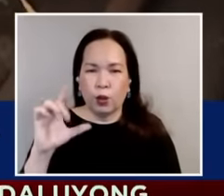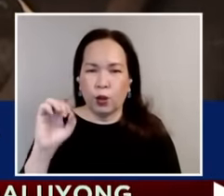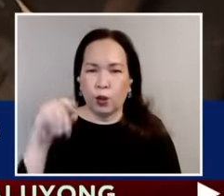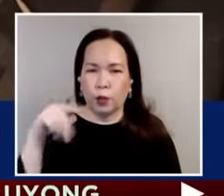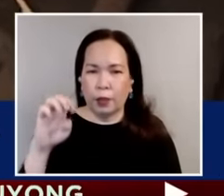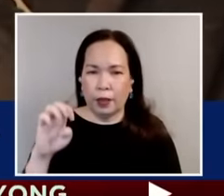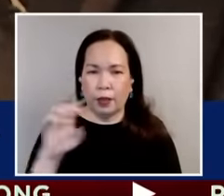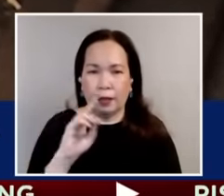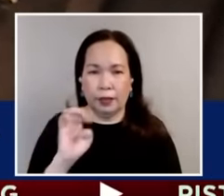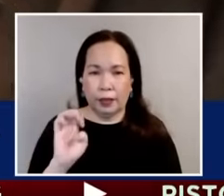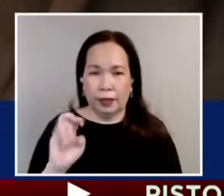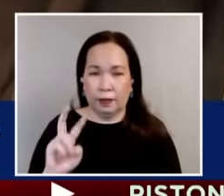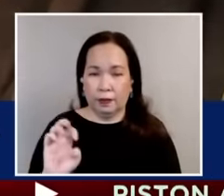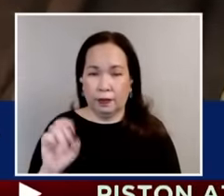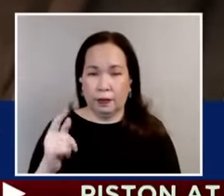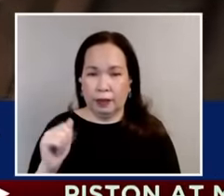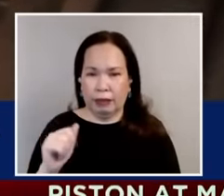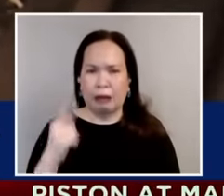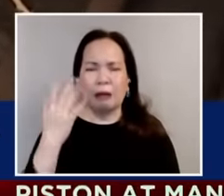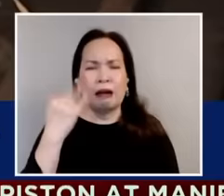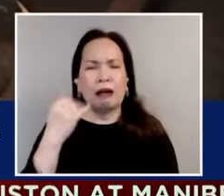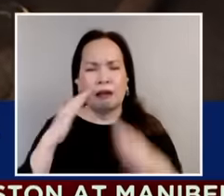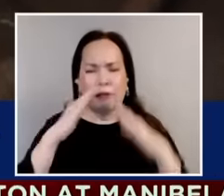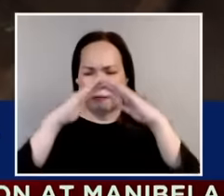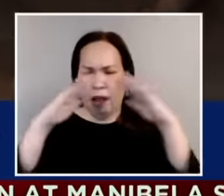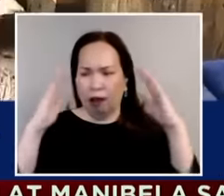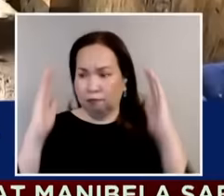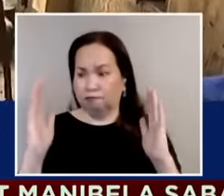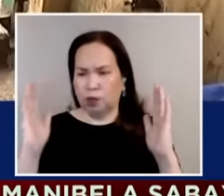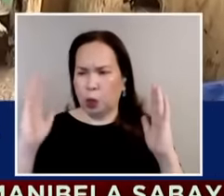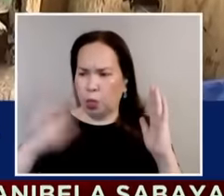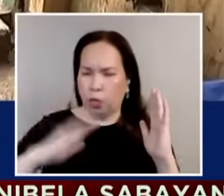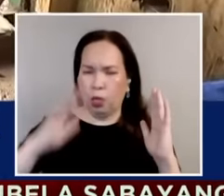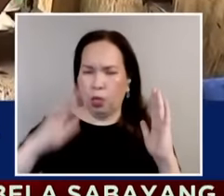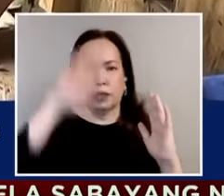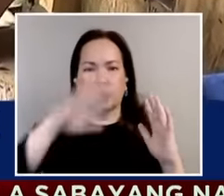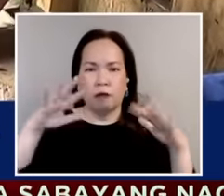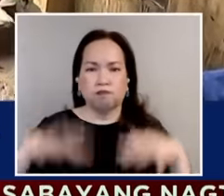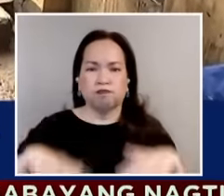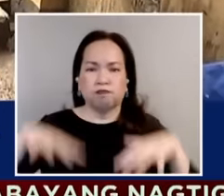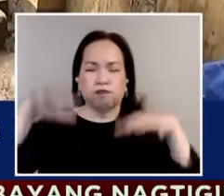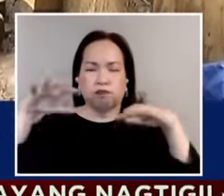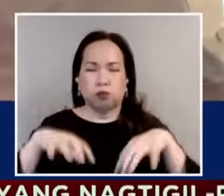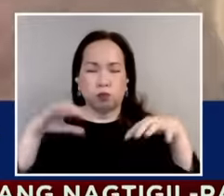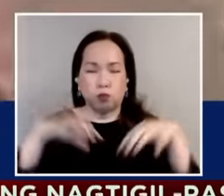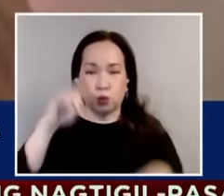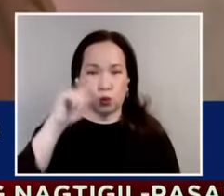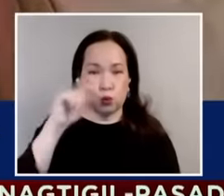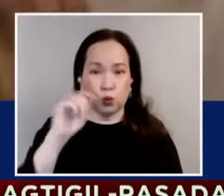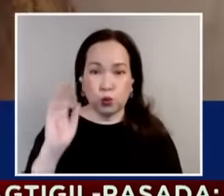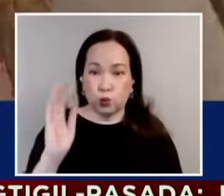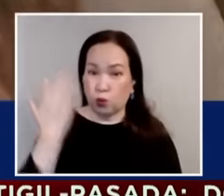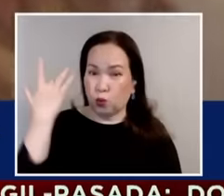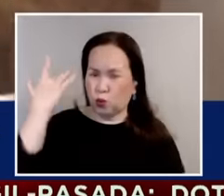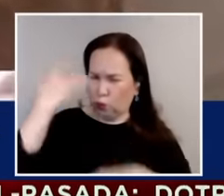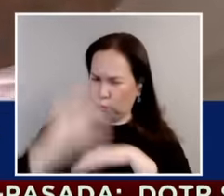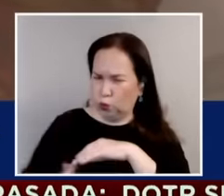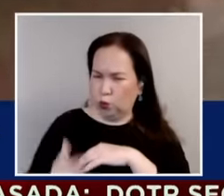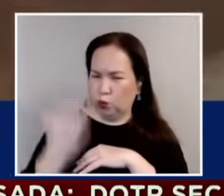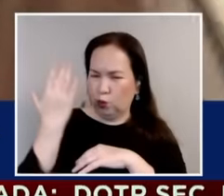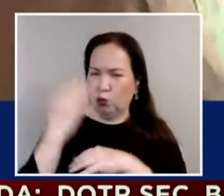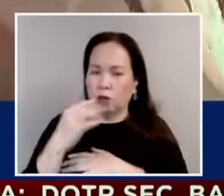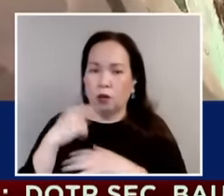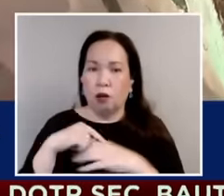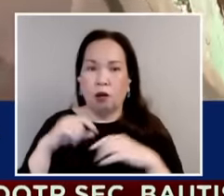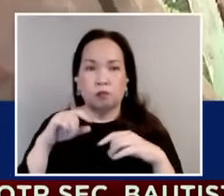Samar. Nasira kasi ito dahil sa lakas ng agos ng baha. Pagtes ng madaling araw, kwento niya, nagising na